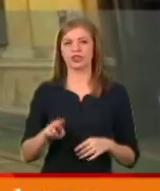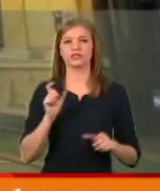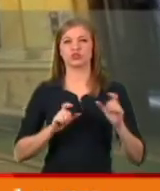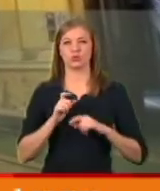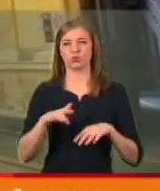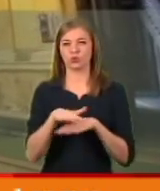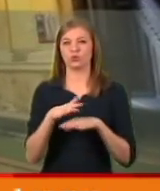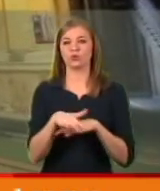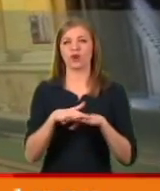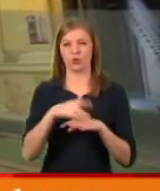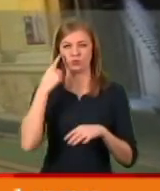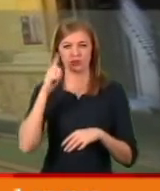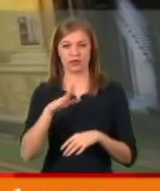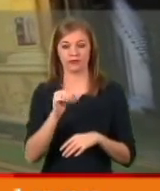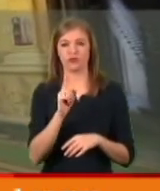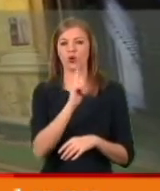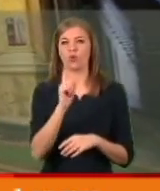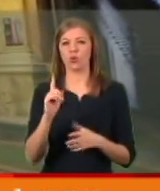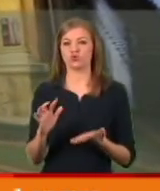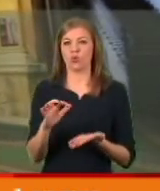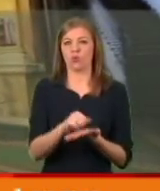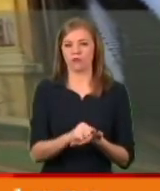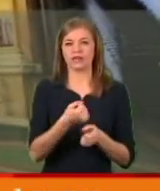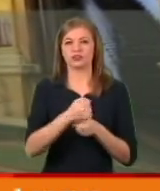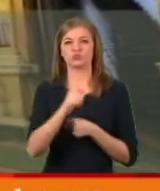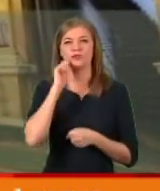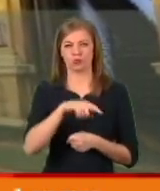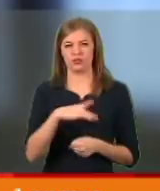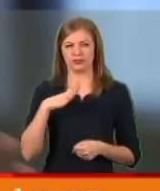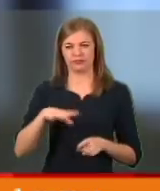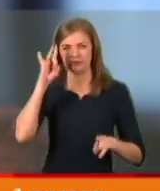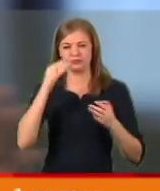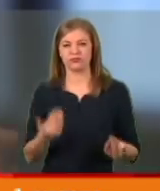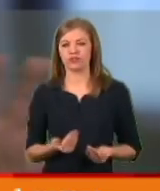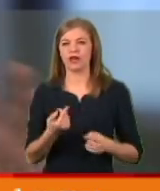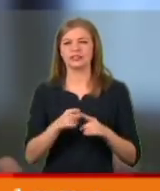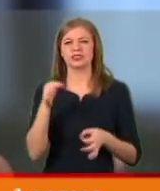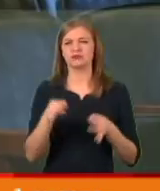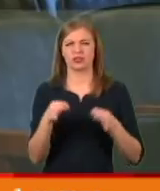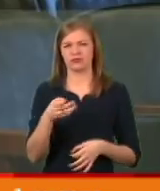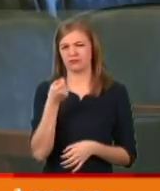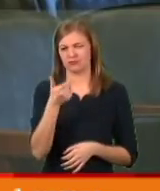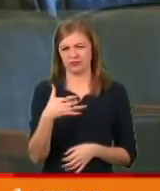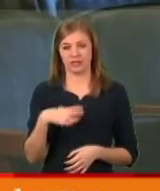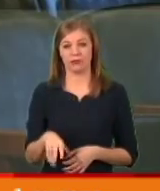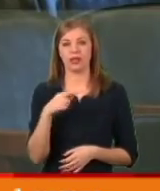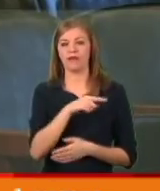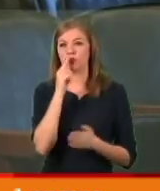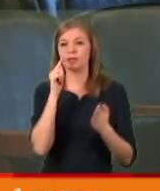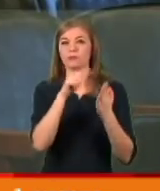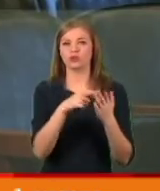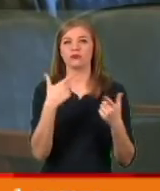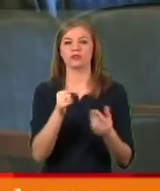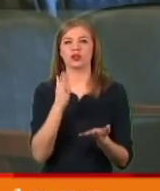народознавства. Кожен окупант змушував українця виживати. Справедливості тут не було ні на йоти. А вони потрапили, де